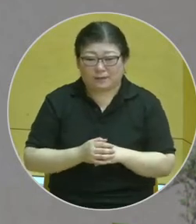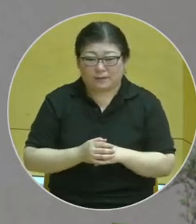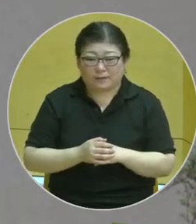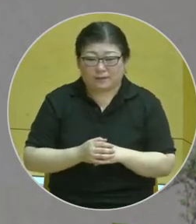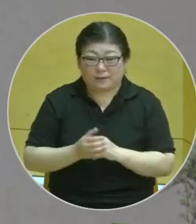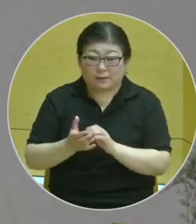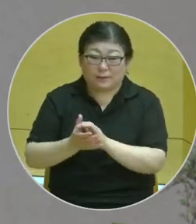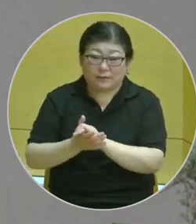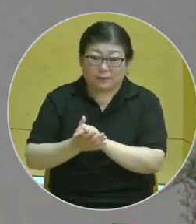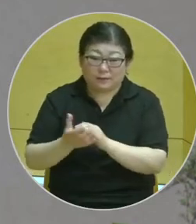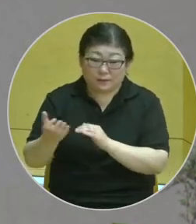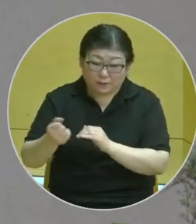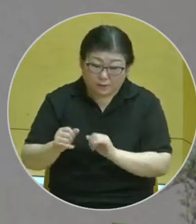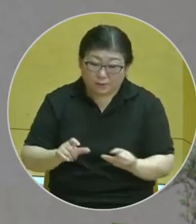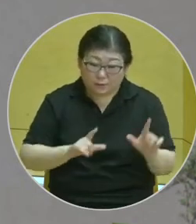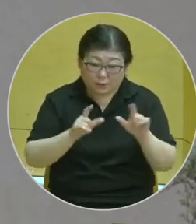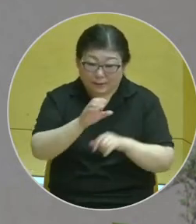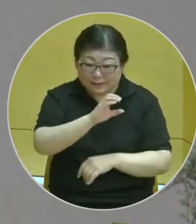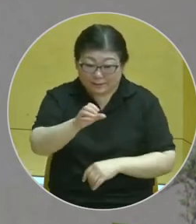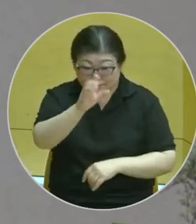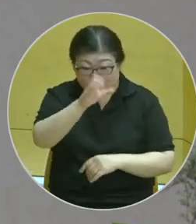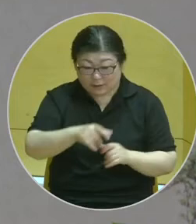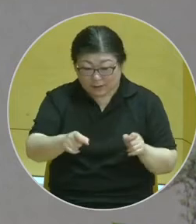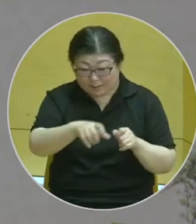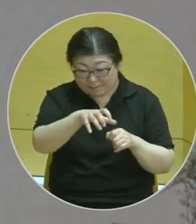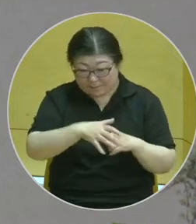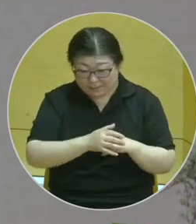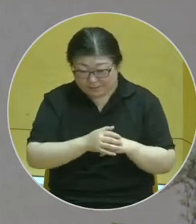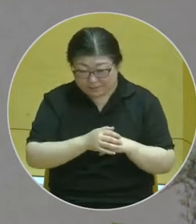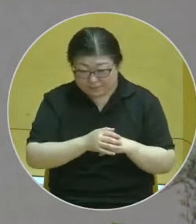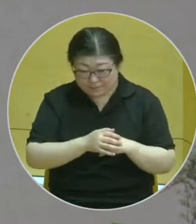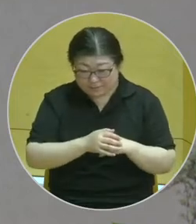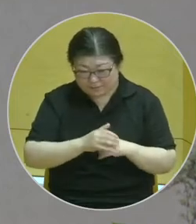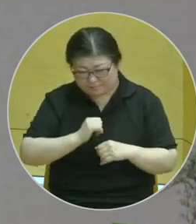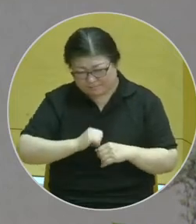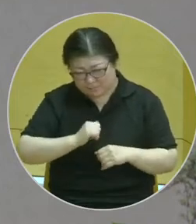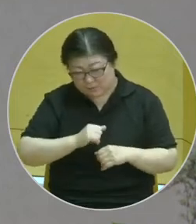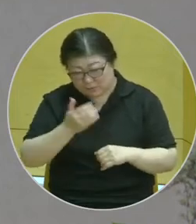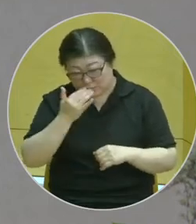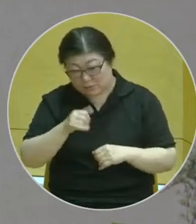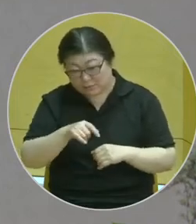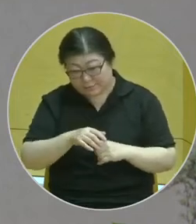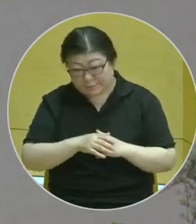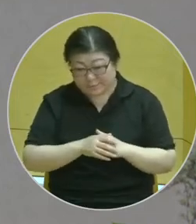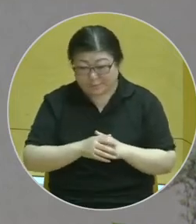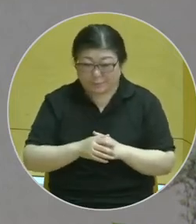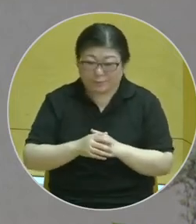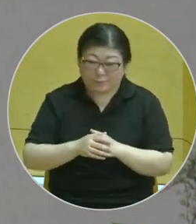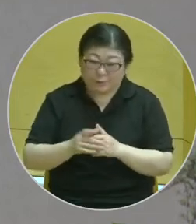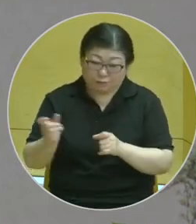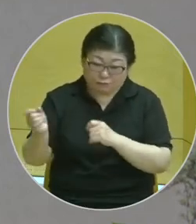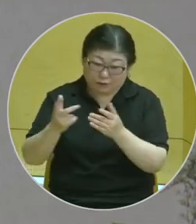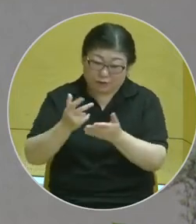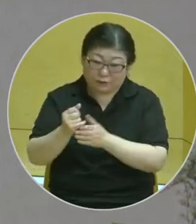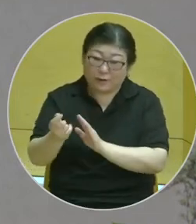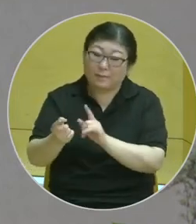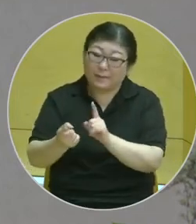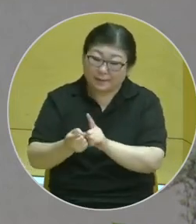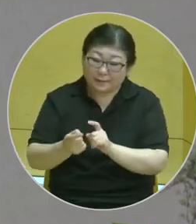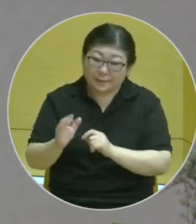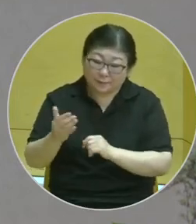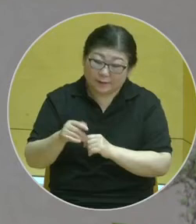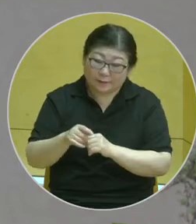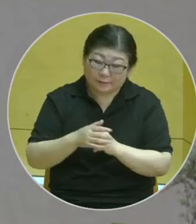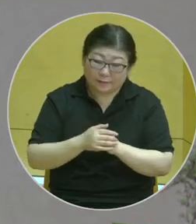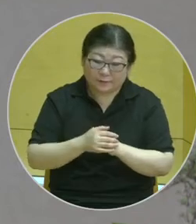만큼이라도 버텨서 고 이겨서 고 부활하신 주님을 맞이할 수 있는 그 믿음까지 자라게 된 것은 바로 이 나사로 의 믿음 인데